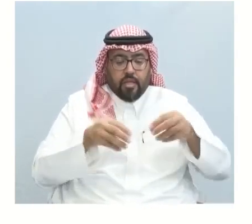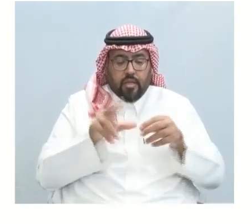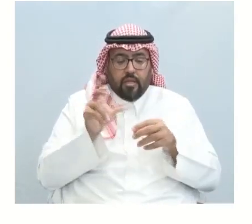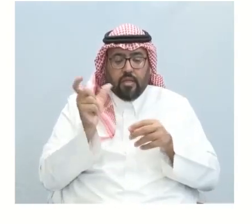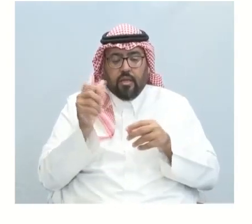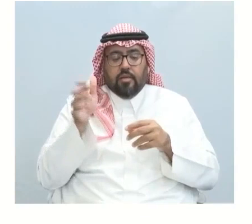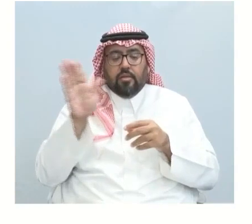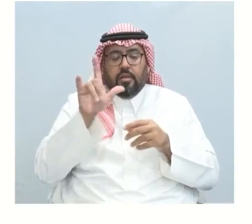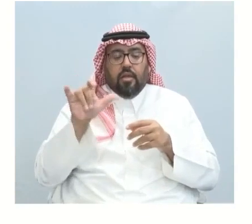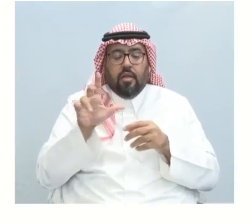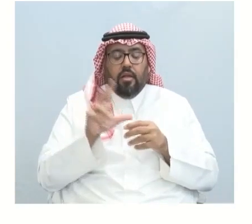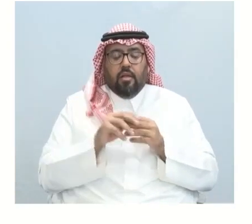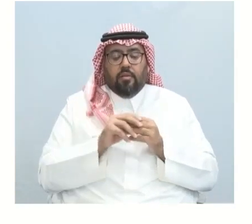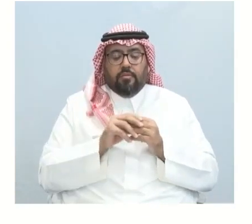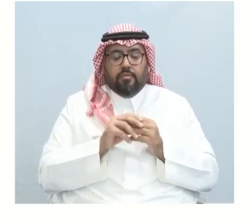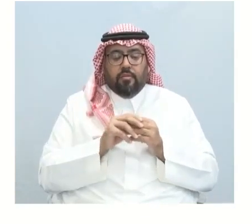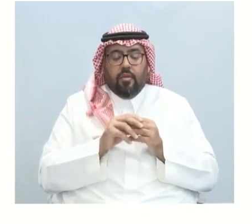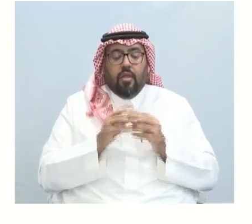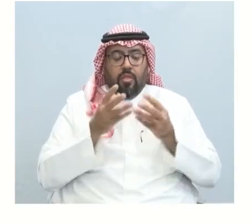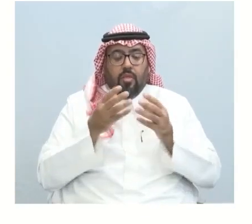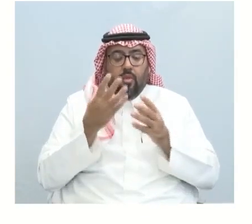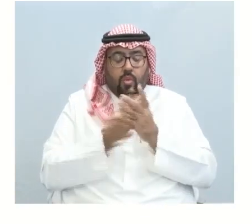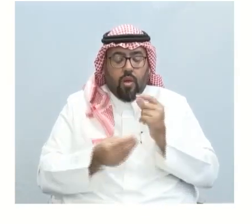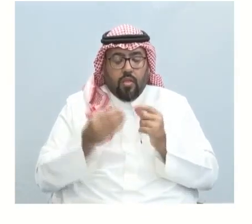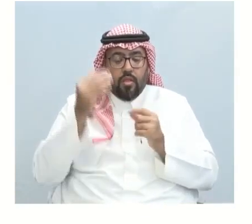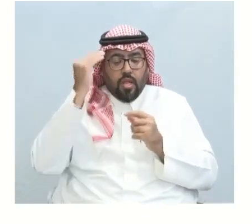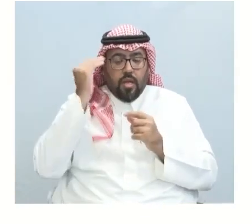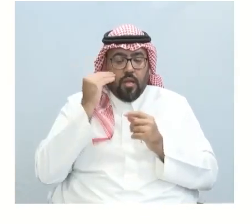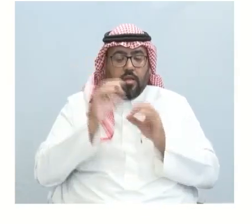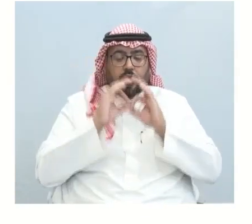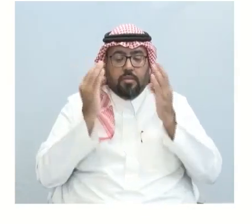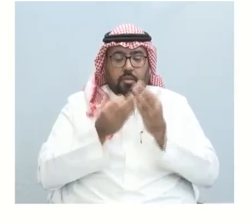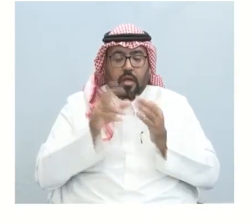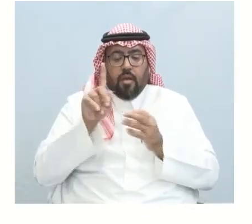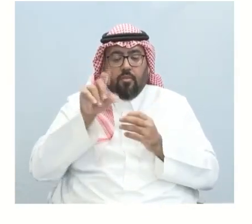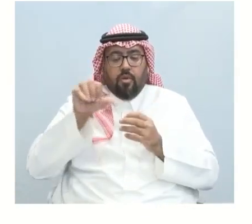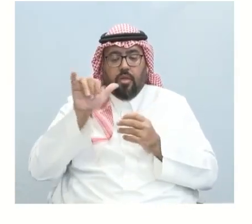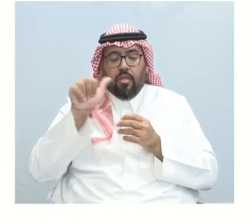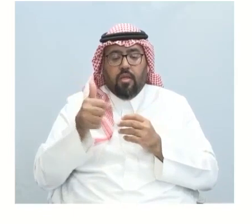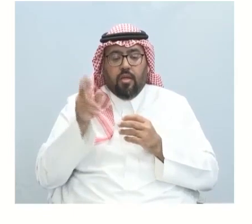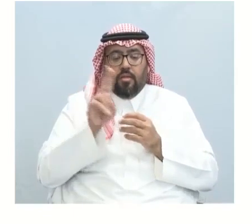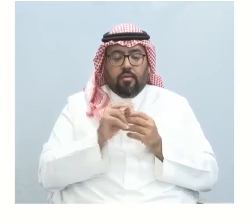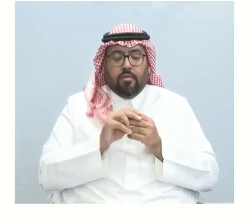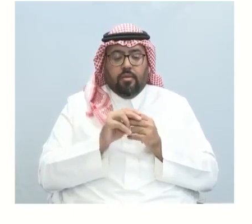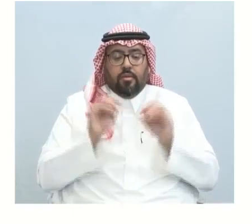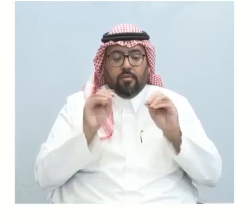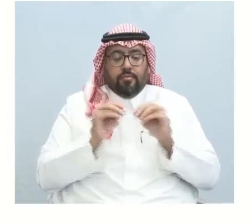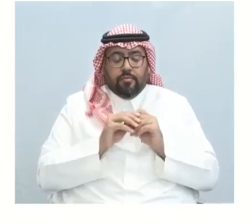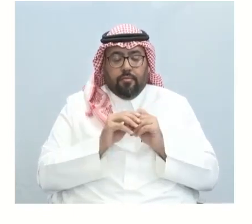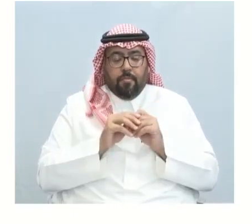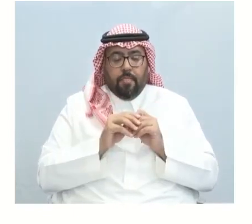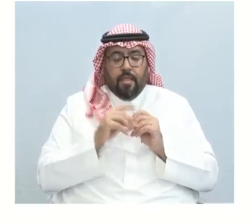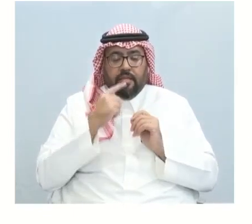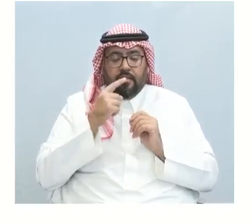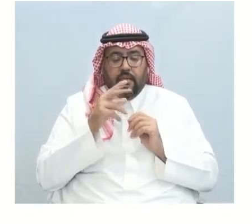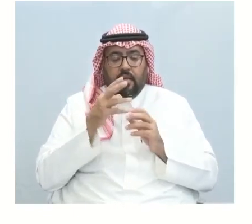الانثوي في تكوين البويضات بالتحديد تولد الانثى ولديها جميع البويضات اذا الامر هنا مختلف لم يكن انتاج البويضات عند